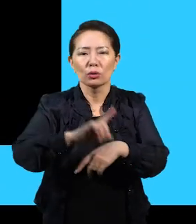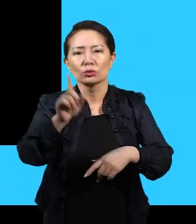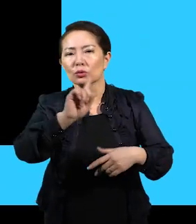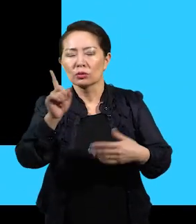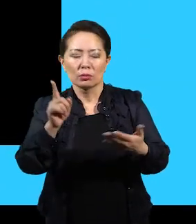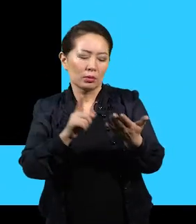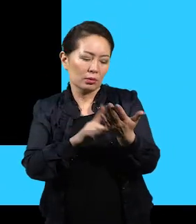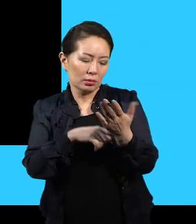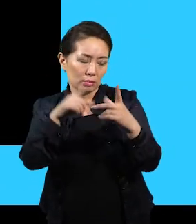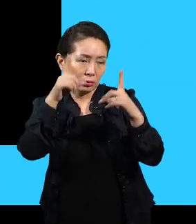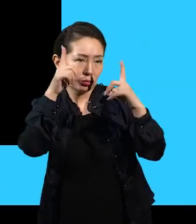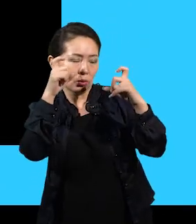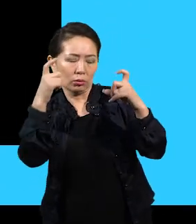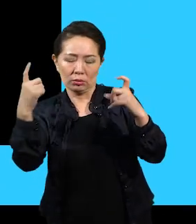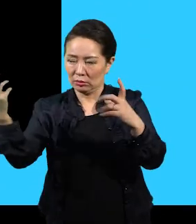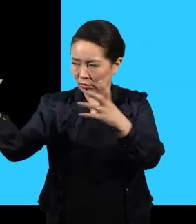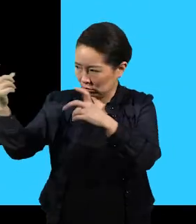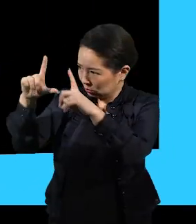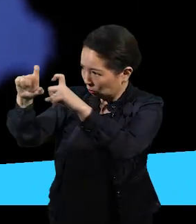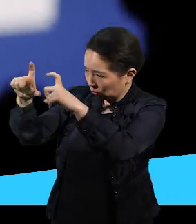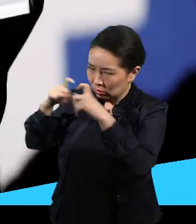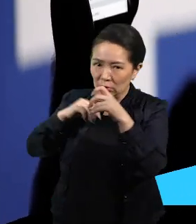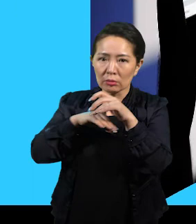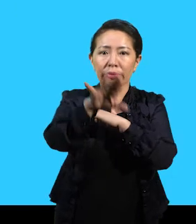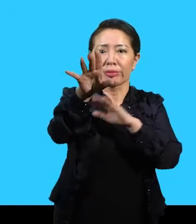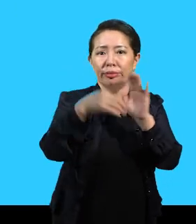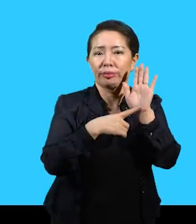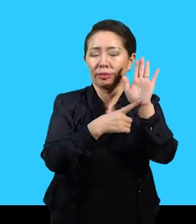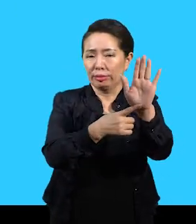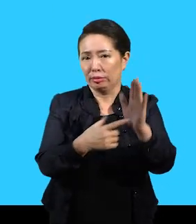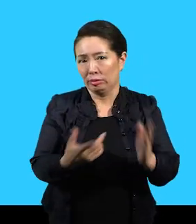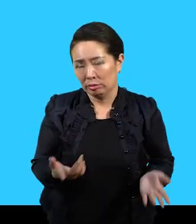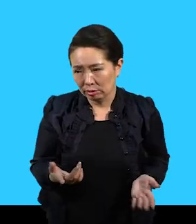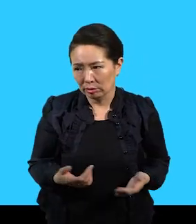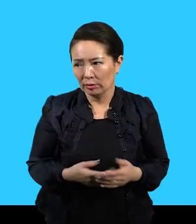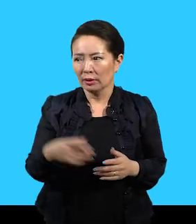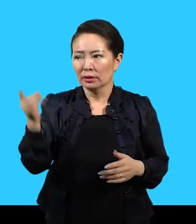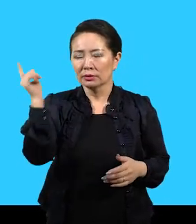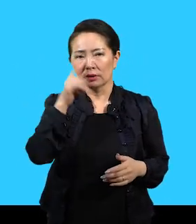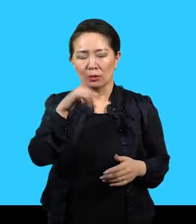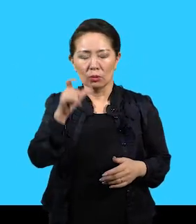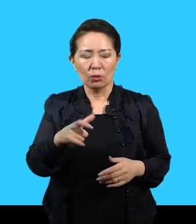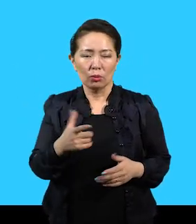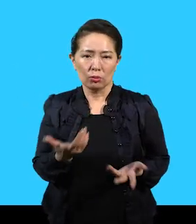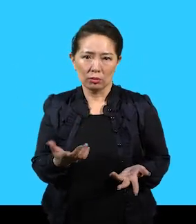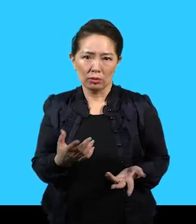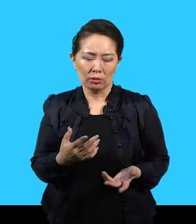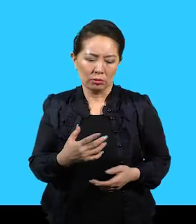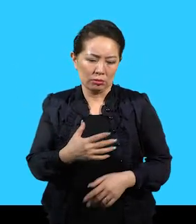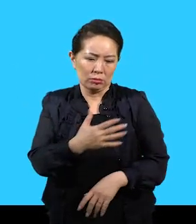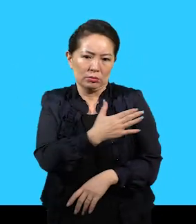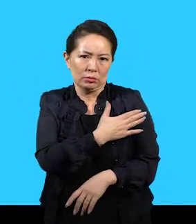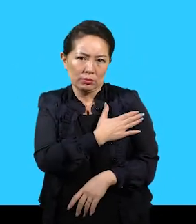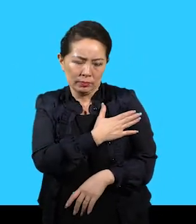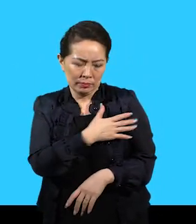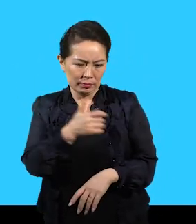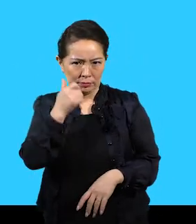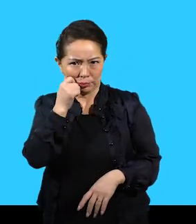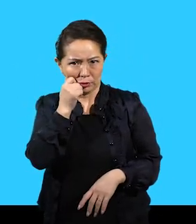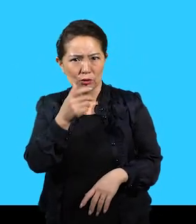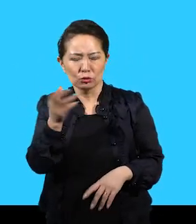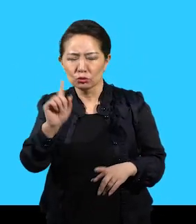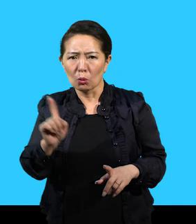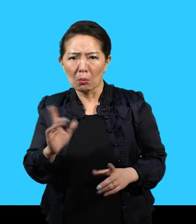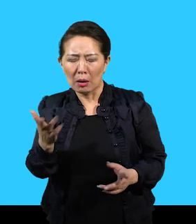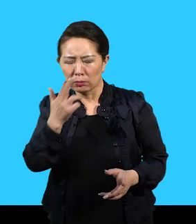зөвшөөрлгүйгээр зураг аваад сошиал медиад тавьдаг. Огт танихгүй хүн хүртэл бидний бие